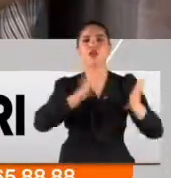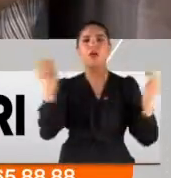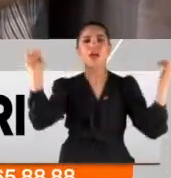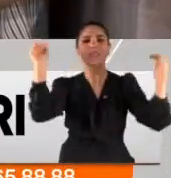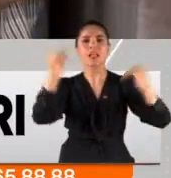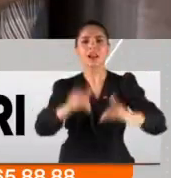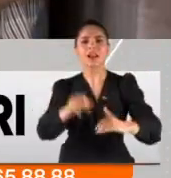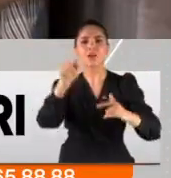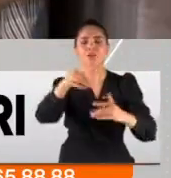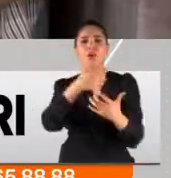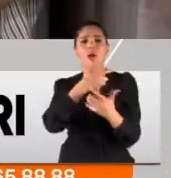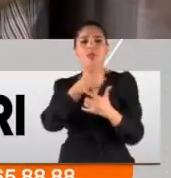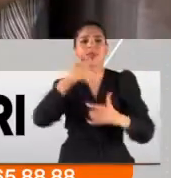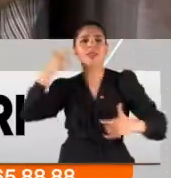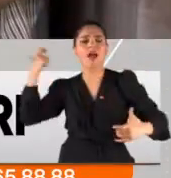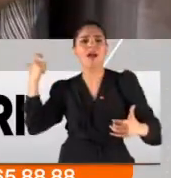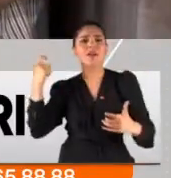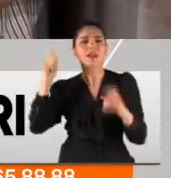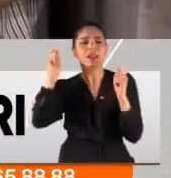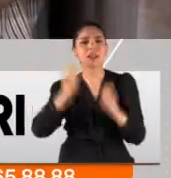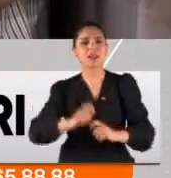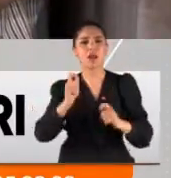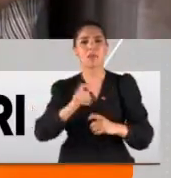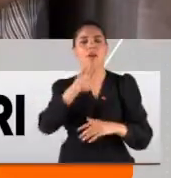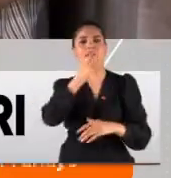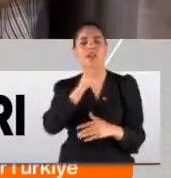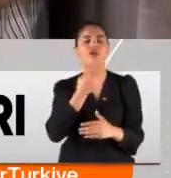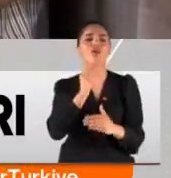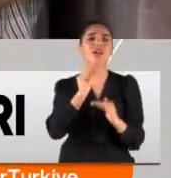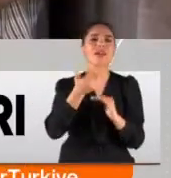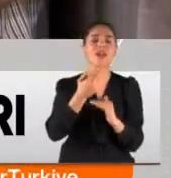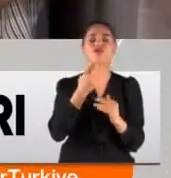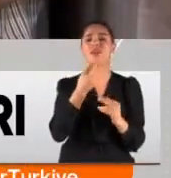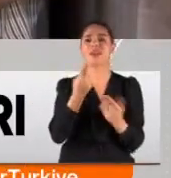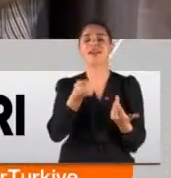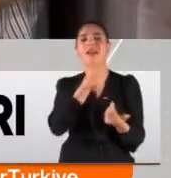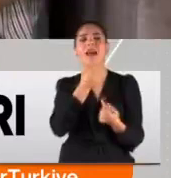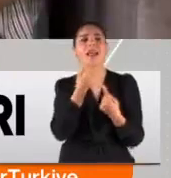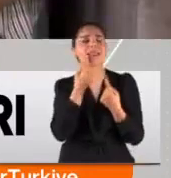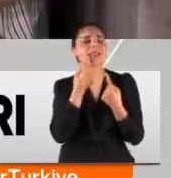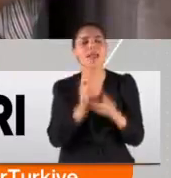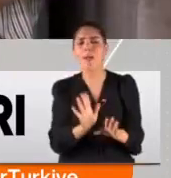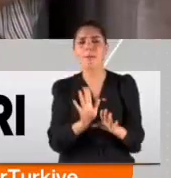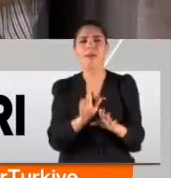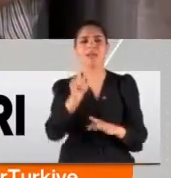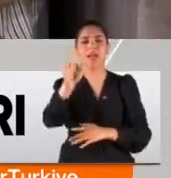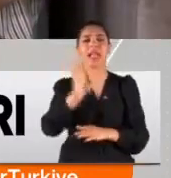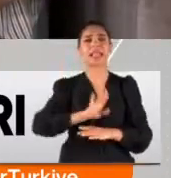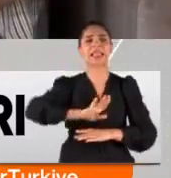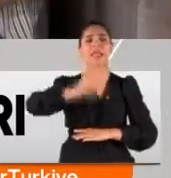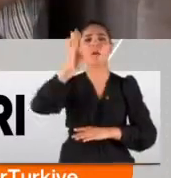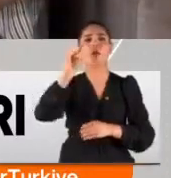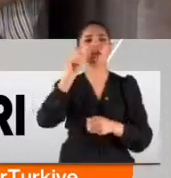çıkarak bu destanın bir parçası olan yaşlı, genç, kadın, erkek demeden demokrasi nöbeti